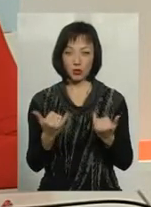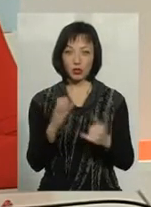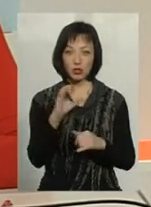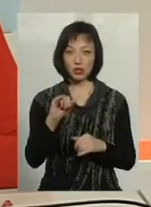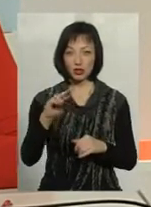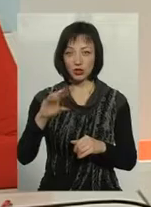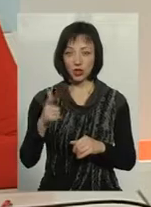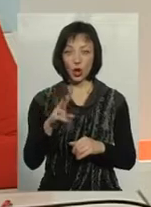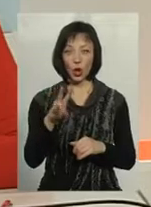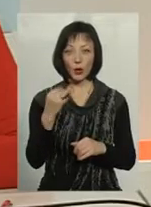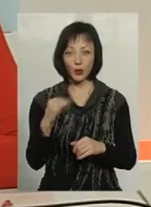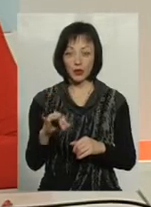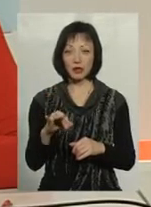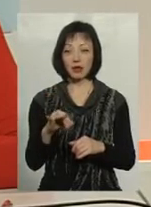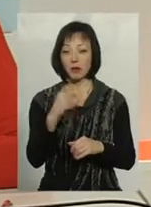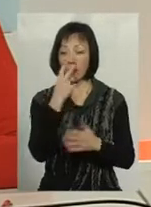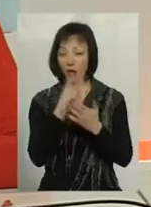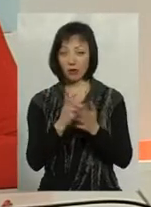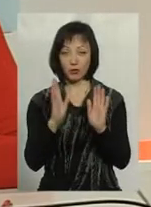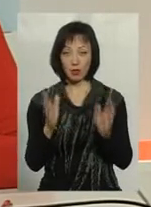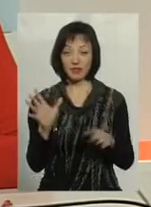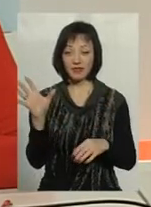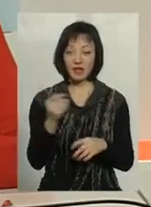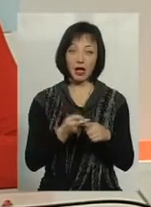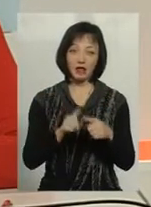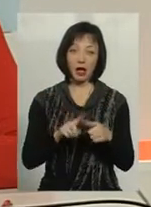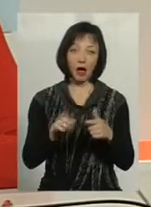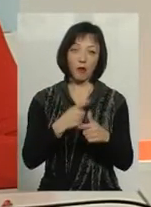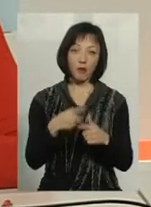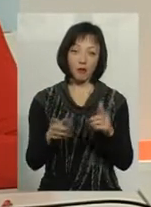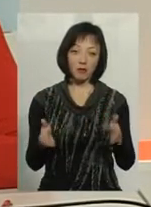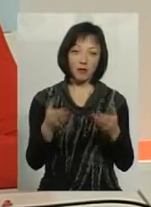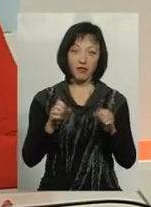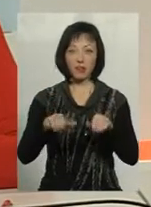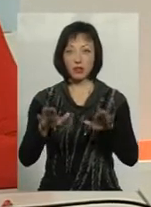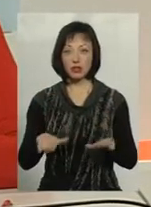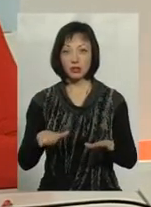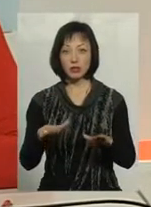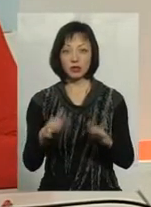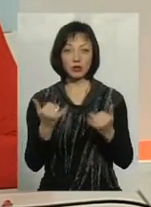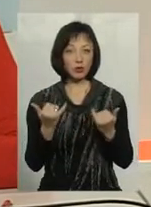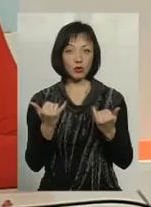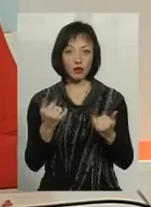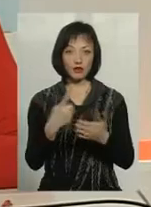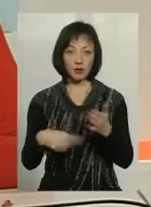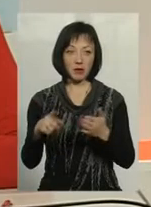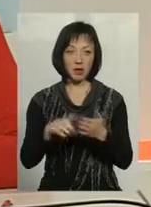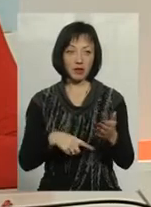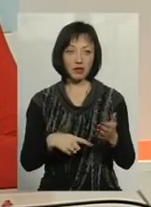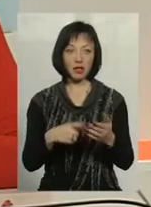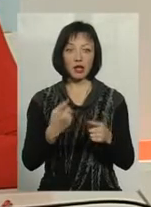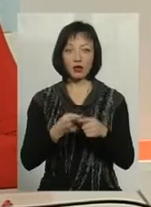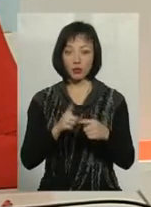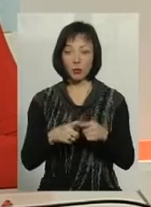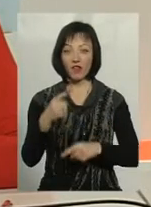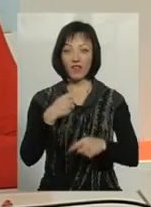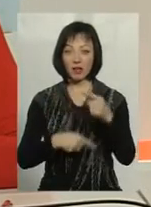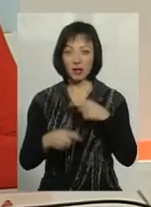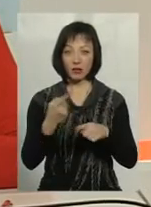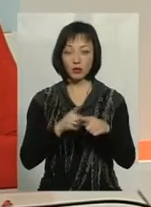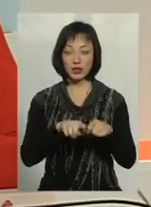податок сьогодні. Тому якщо взяти це все в кучу, і плюс ці перевірки, які тиснуть тих підприємців, і в них часто